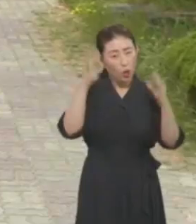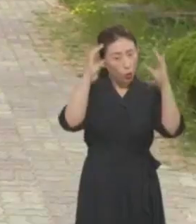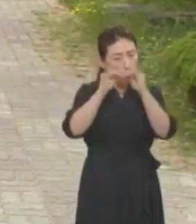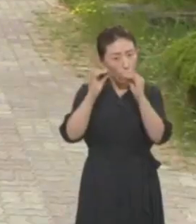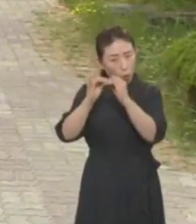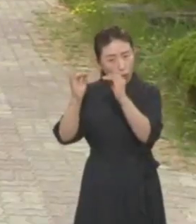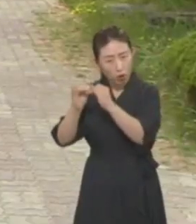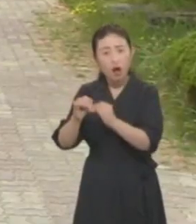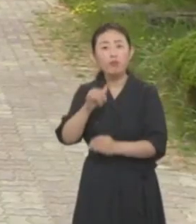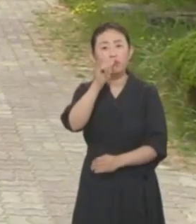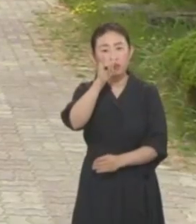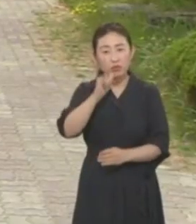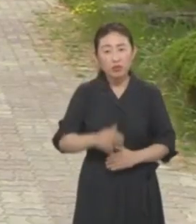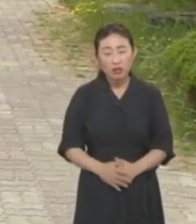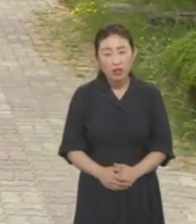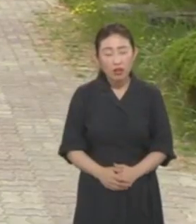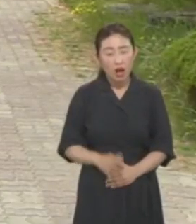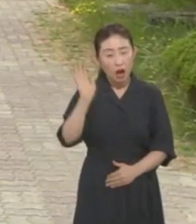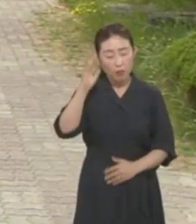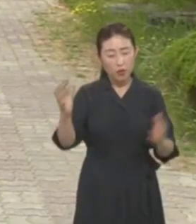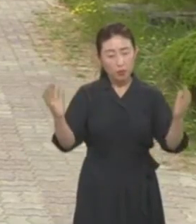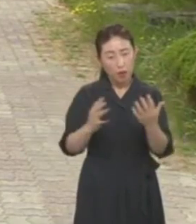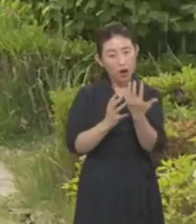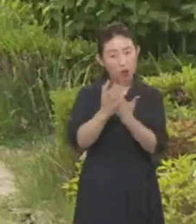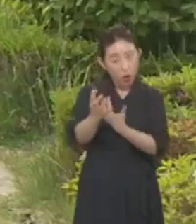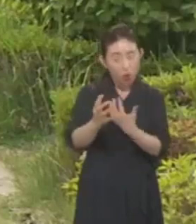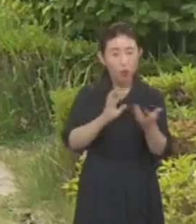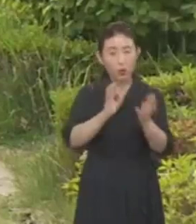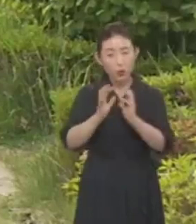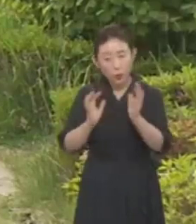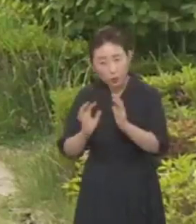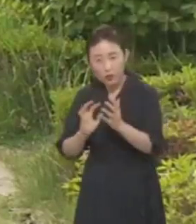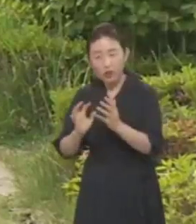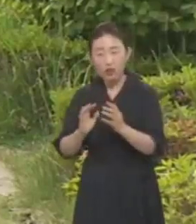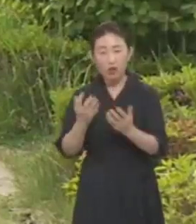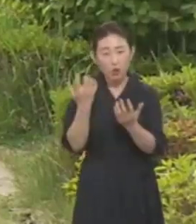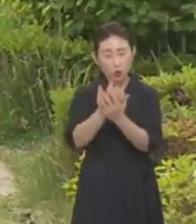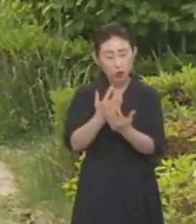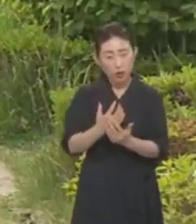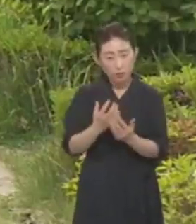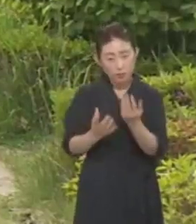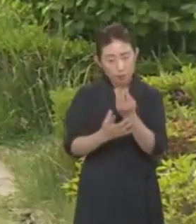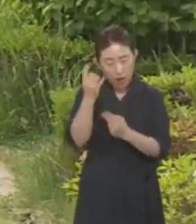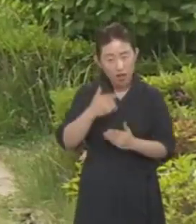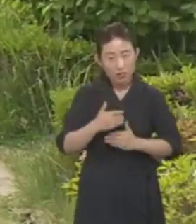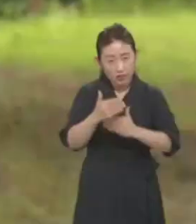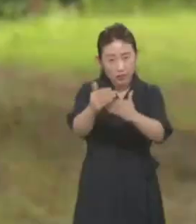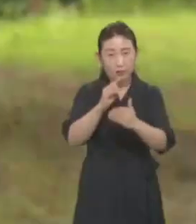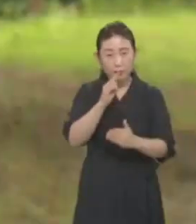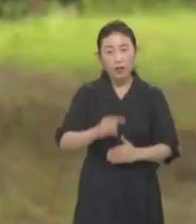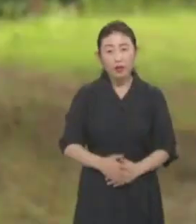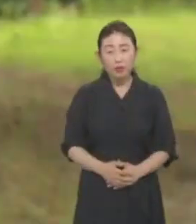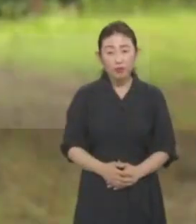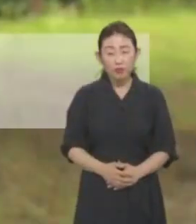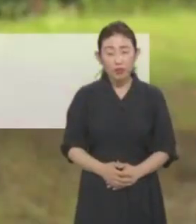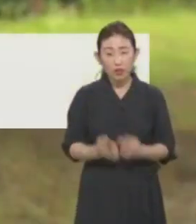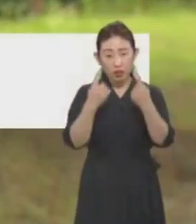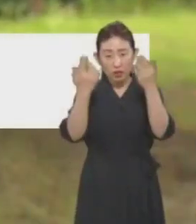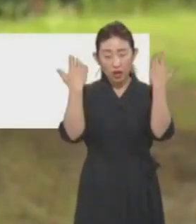상당 부분 진행됐다며 공청회와 의견 수렴을 거쳐 통합을 추진하겠다고 밝혔습니다. 두